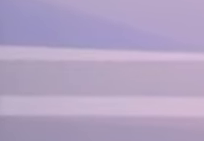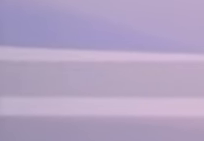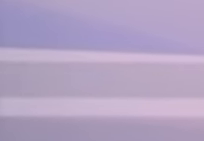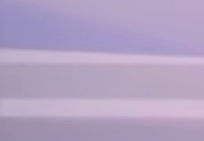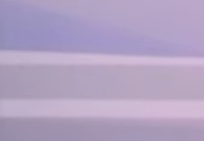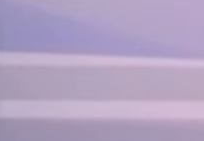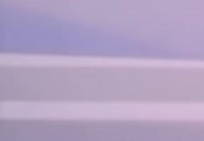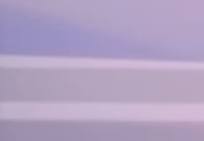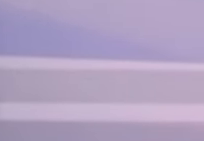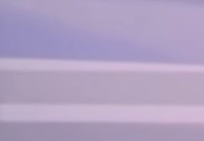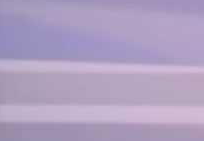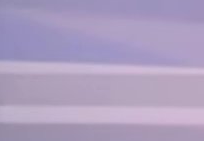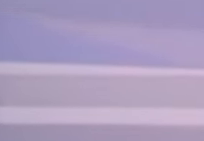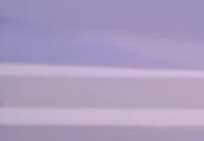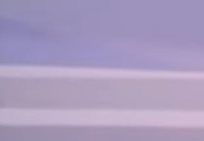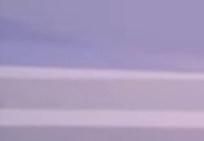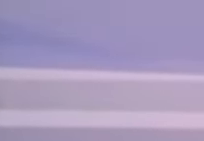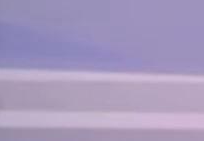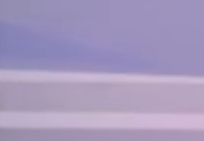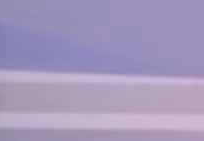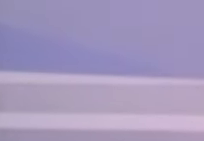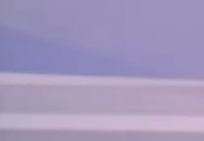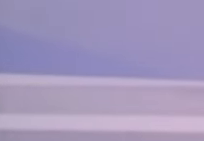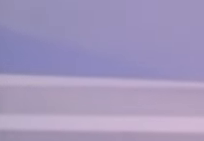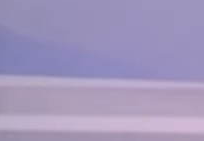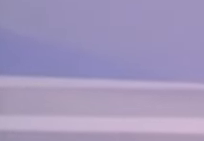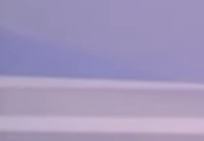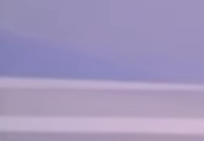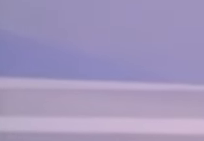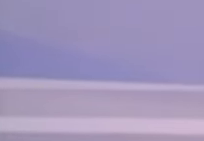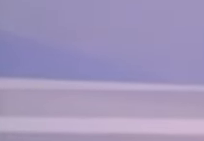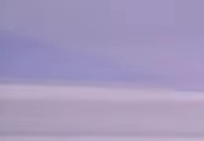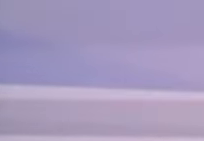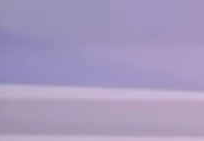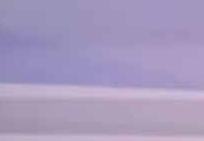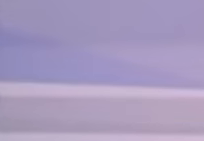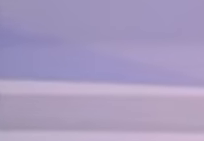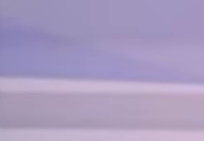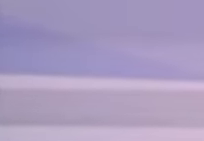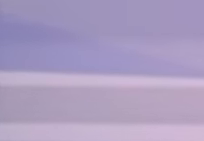balita, mag-subscribe sa GMA Integrated News sa YouTube. Sa mga kapuso